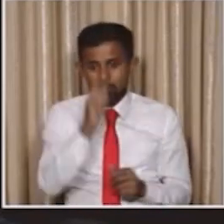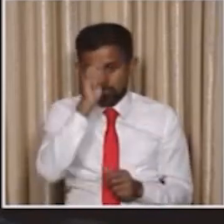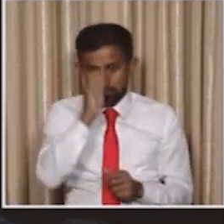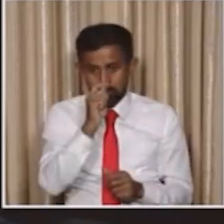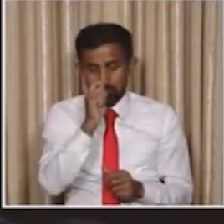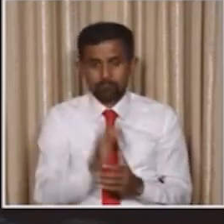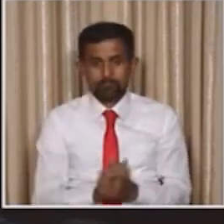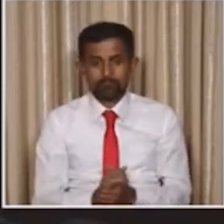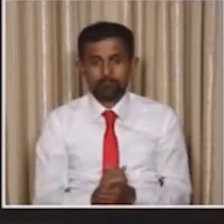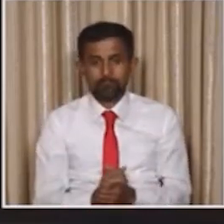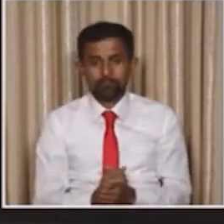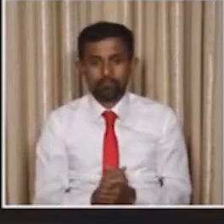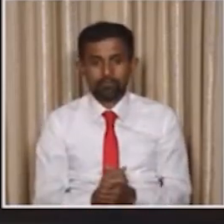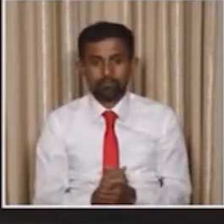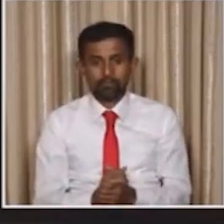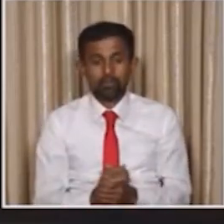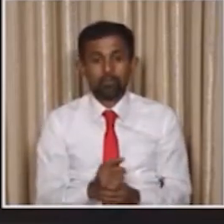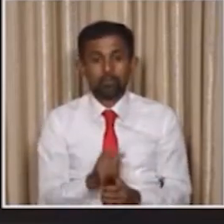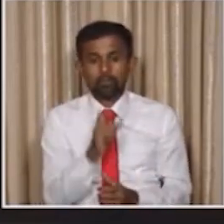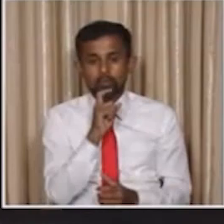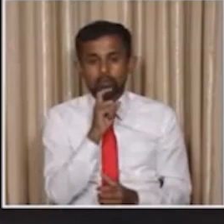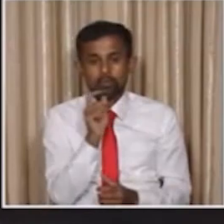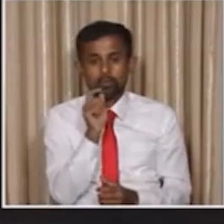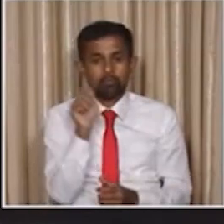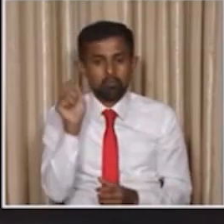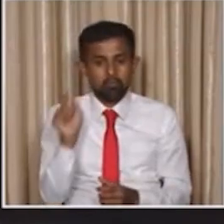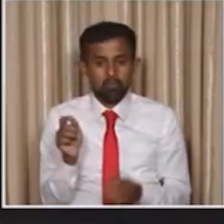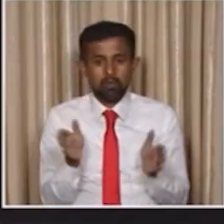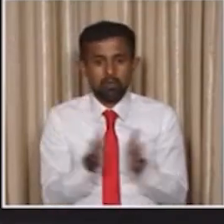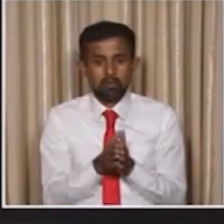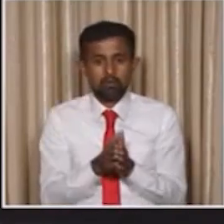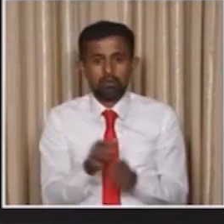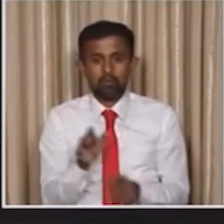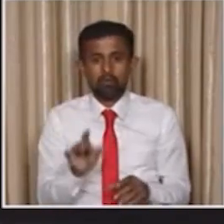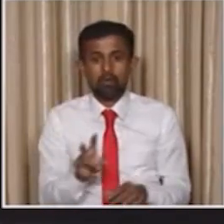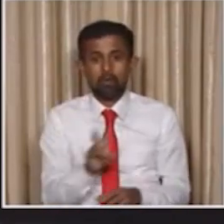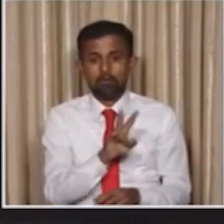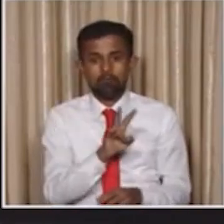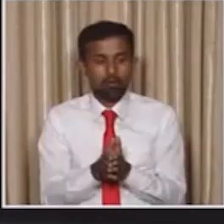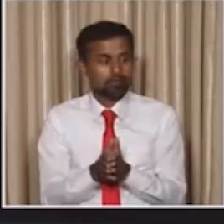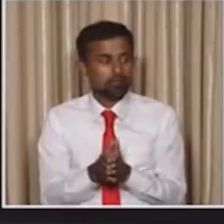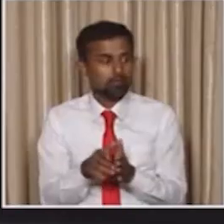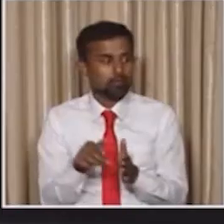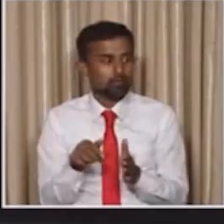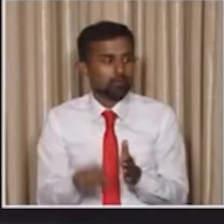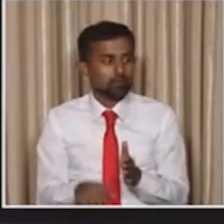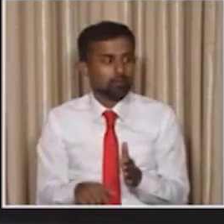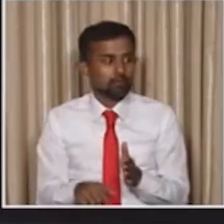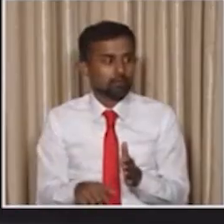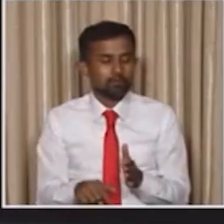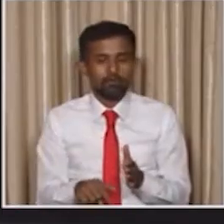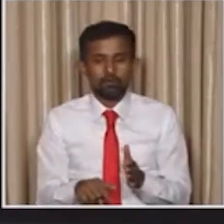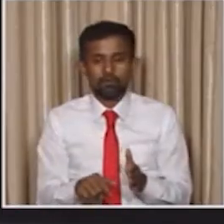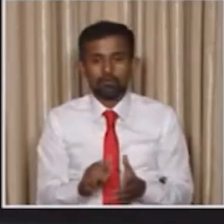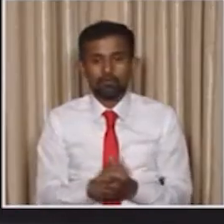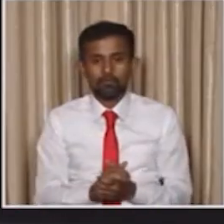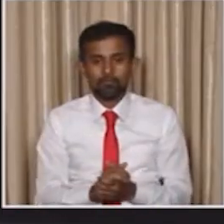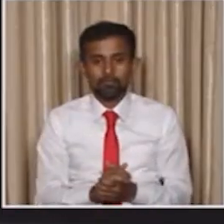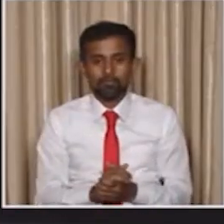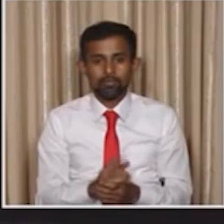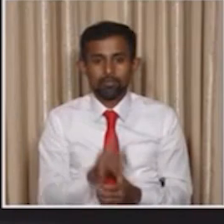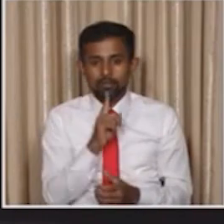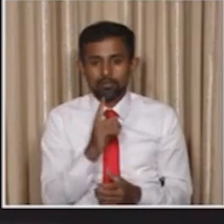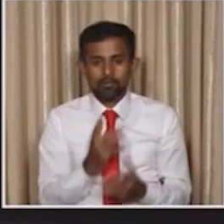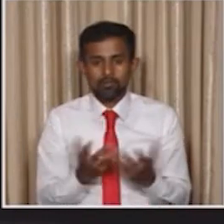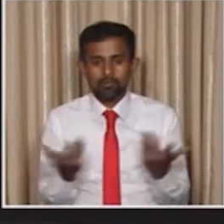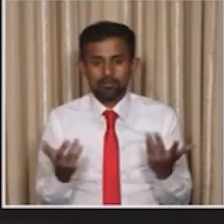wageema uparamaadhikarana wala minishakarawaru athulu aayathana 25k sandaham wenawa me aayathana 25 gana karunu kiyanna ba